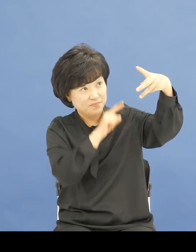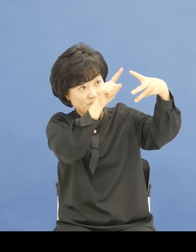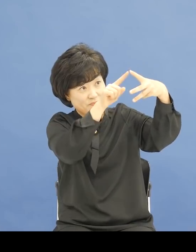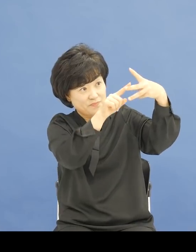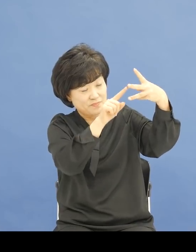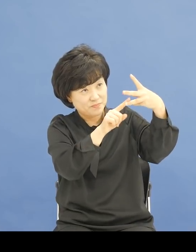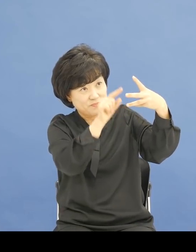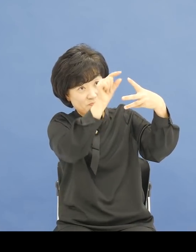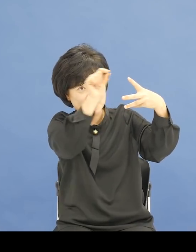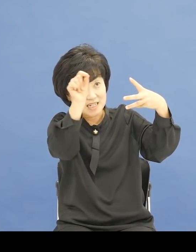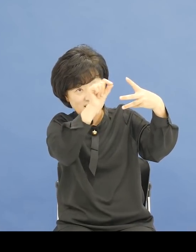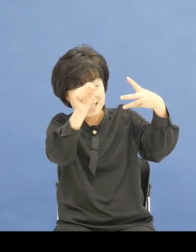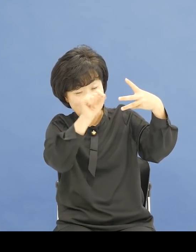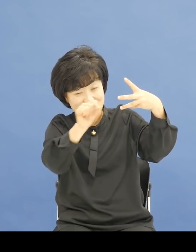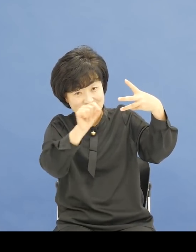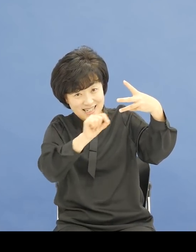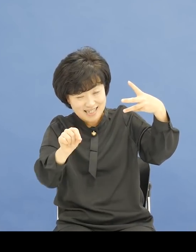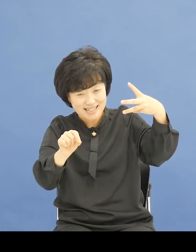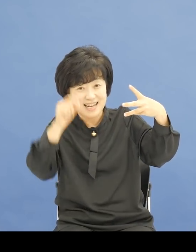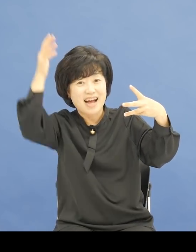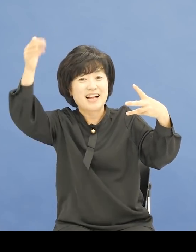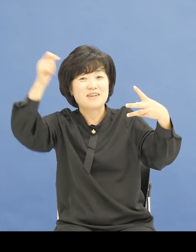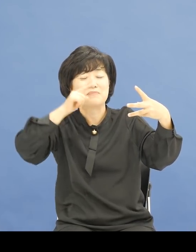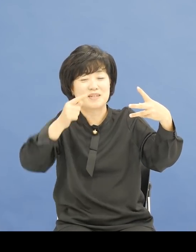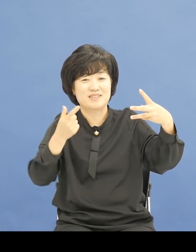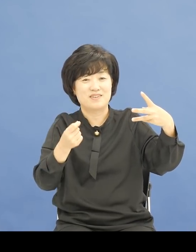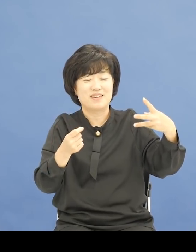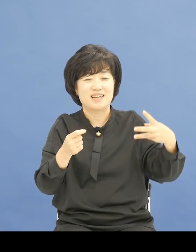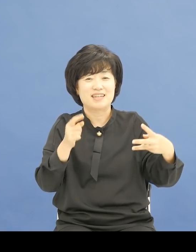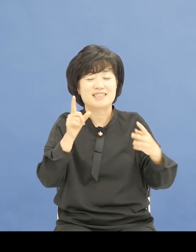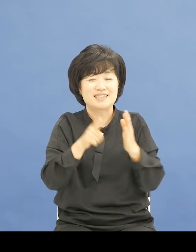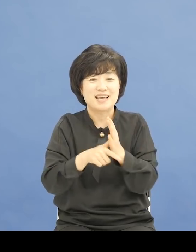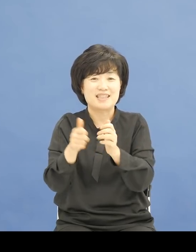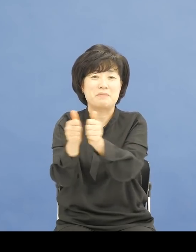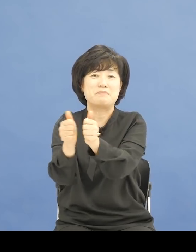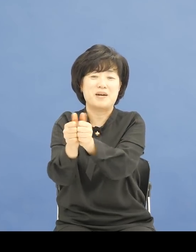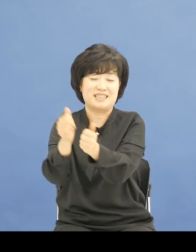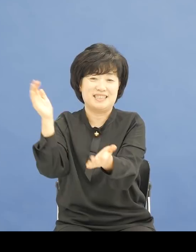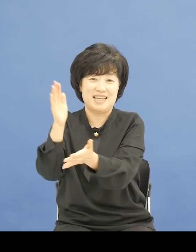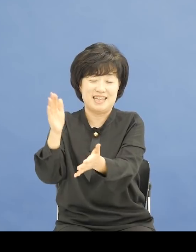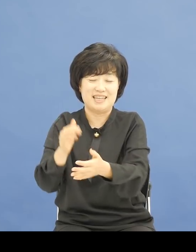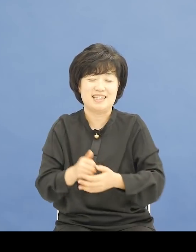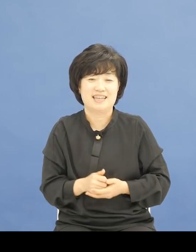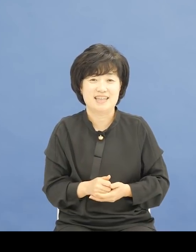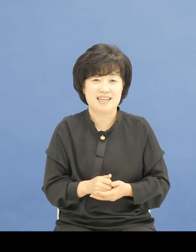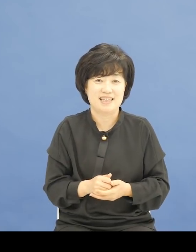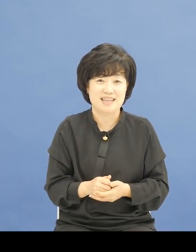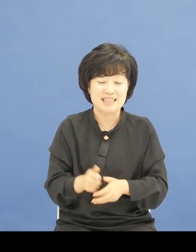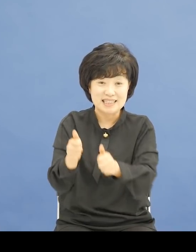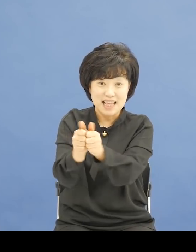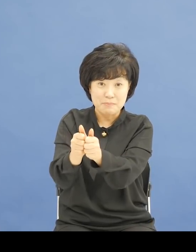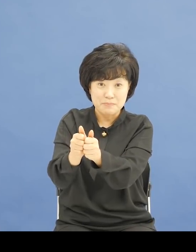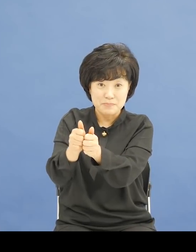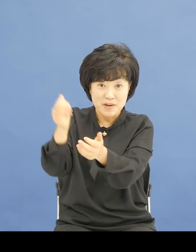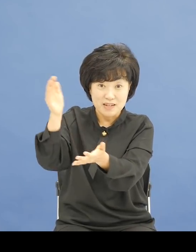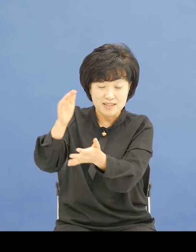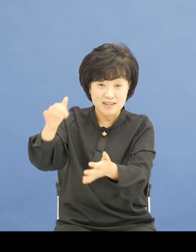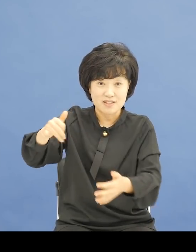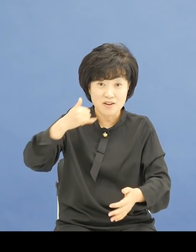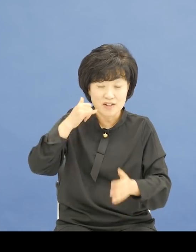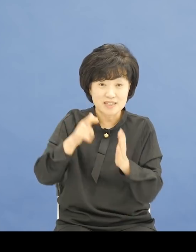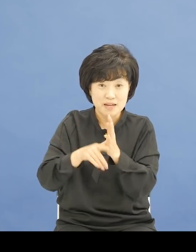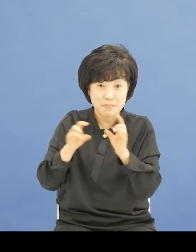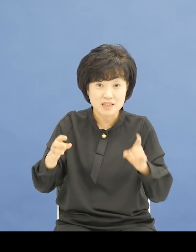한 남학생이 있었습니다. 예, 예. 남학생이 조금 전에 말씀드렸던 그 10대 여학생처럼 네. 이제 이 친구